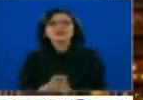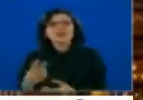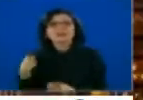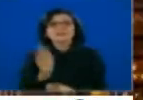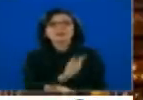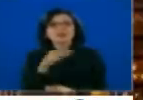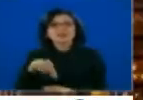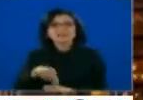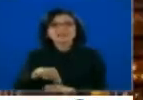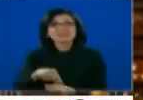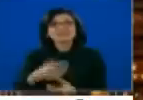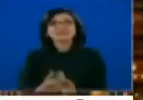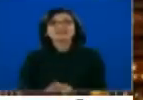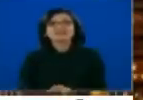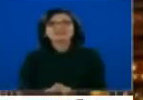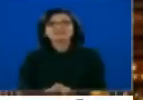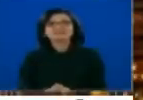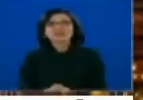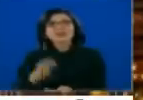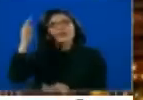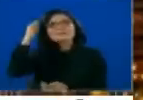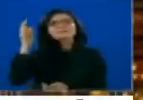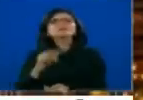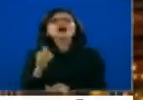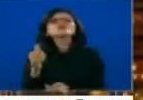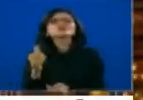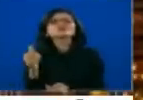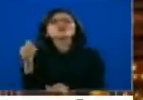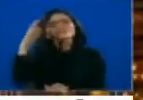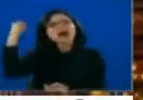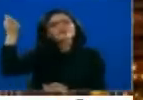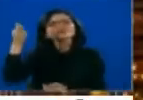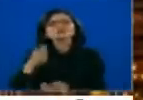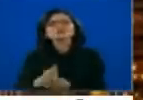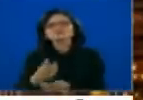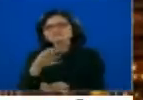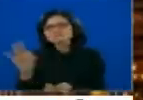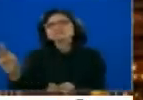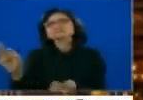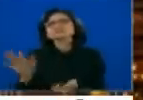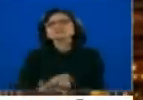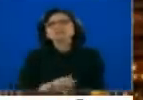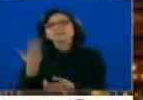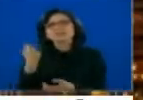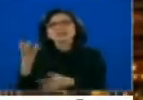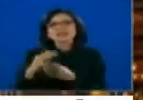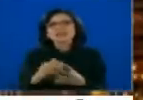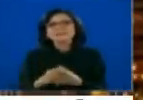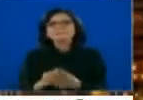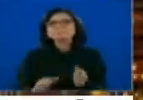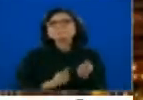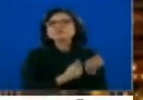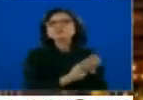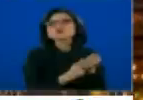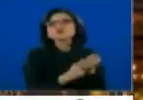hadir sebagai alternatif pemimpin baru di Jakarta saya dan pos Silvi saling melengkapi mendukung